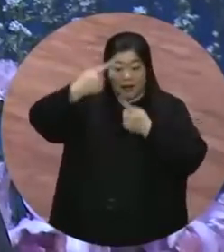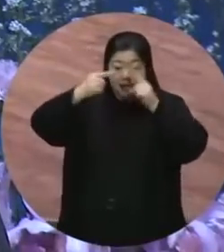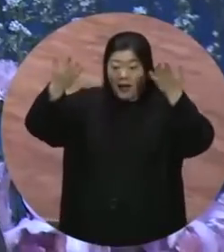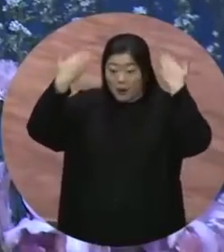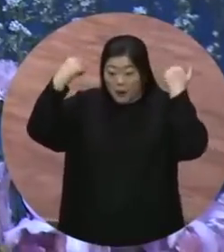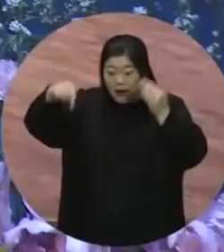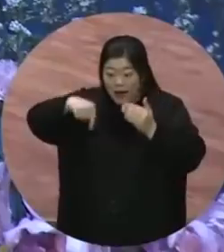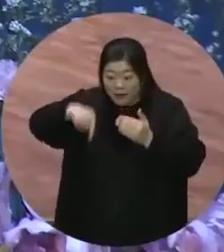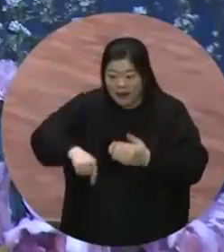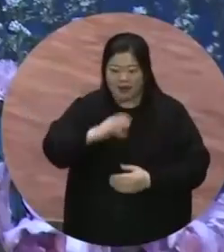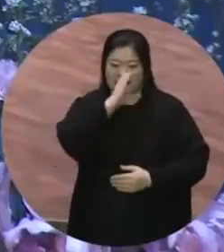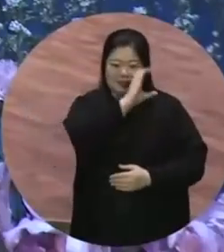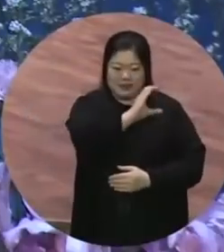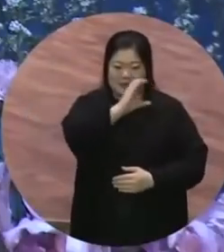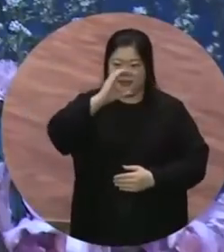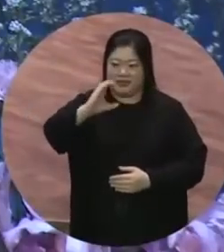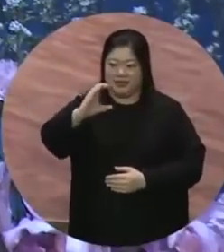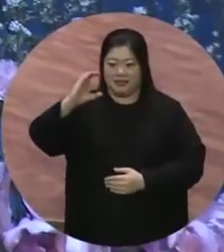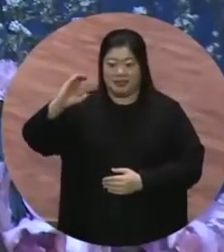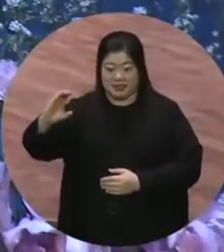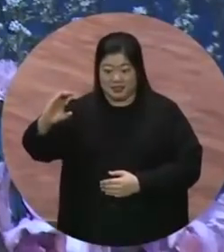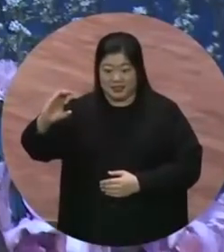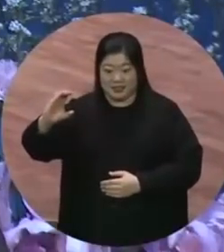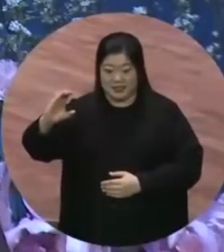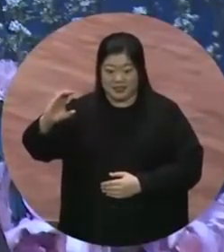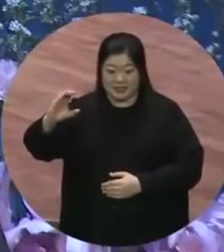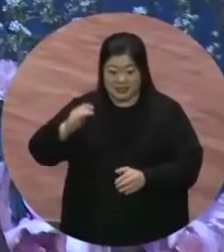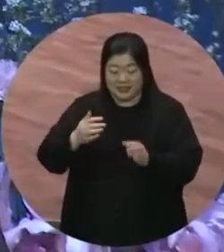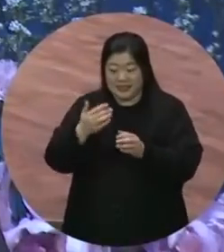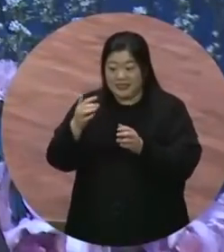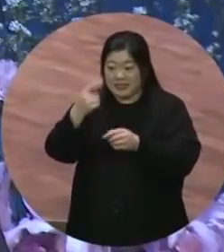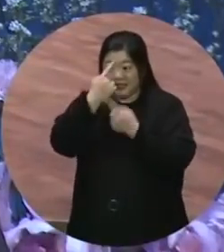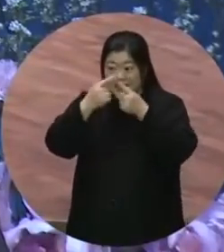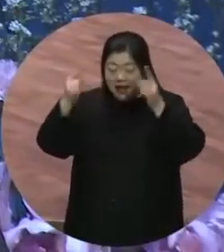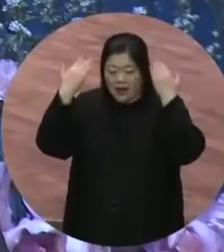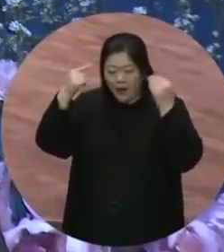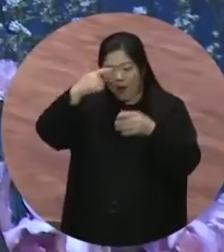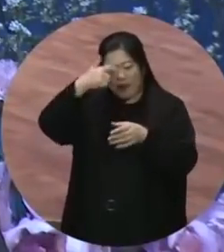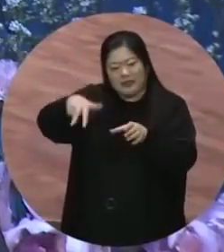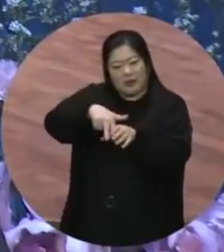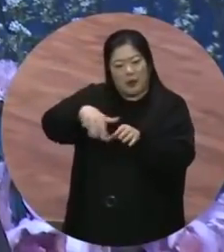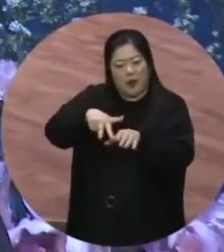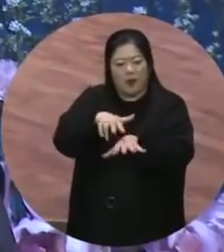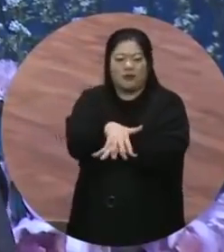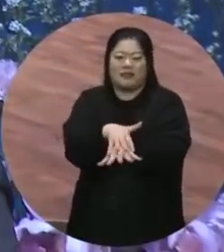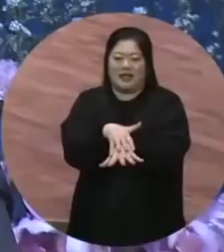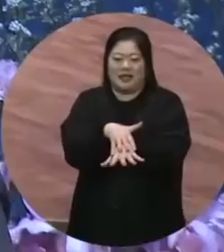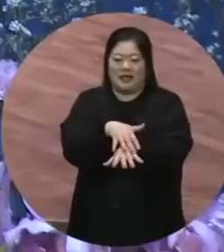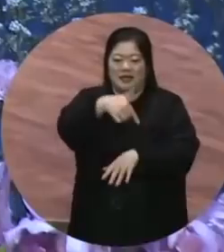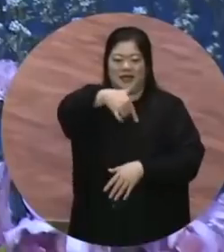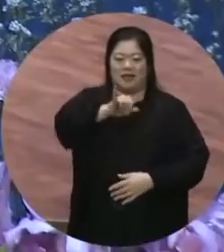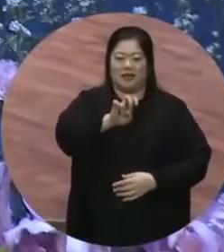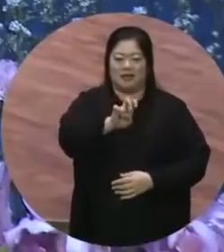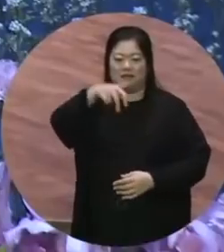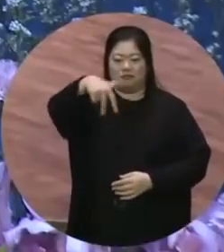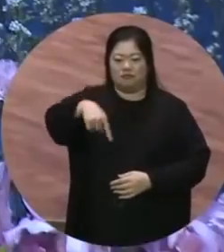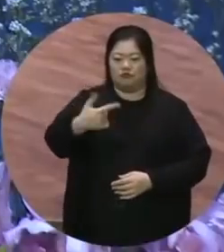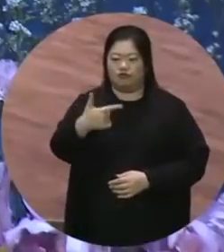이 대학 내의 십자군이라고 우리나라의 이 CCC 총재 김중근